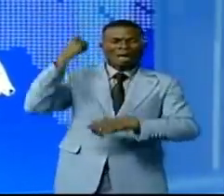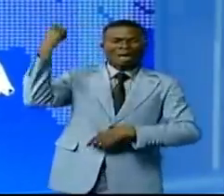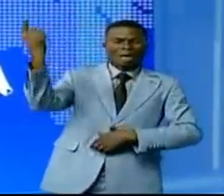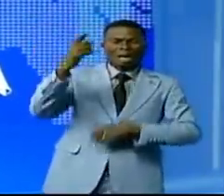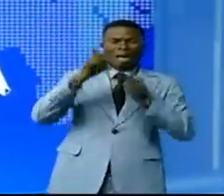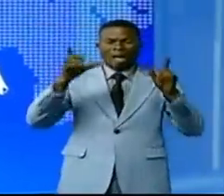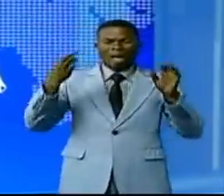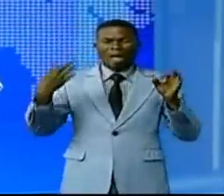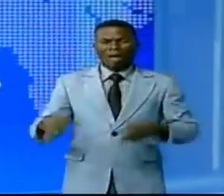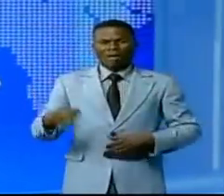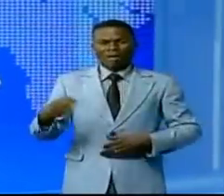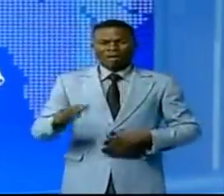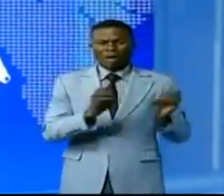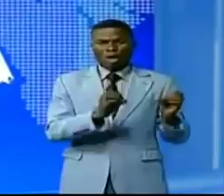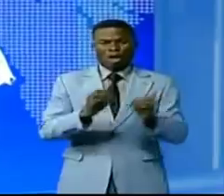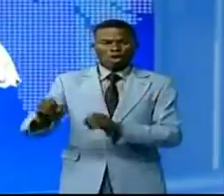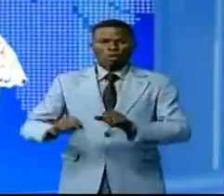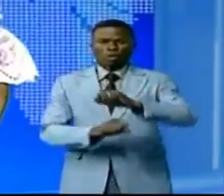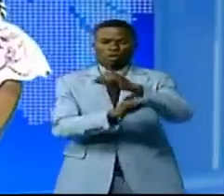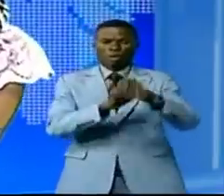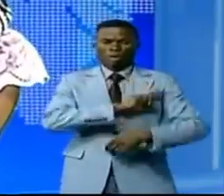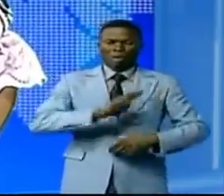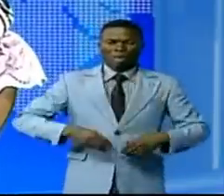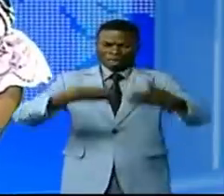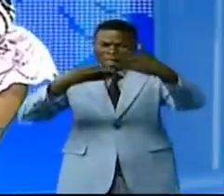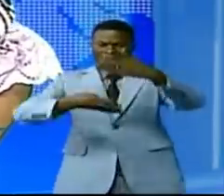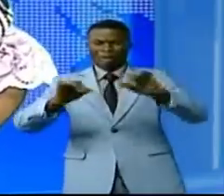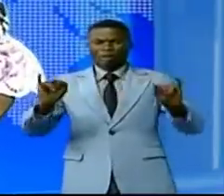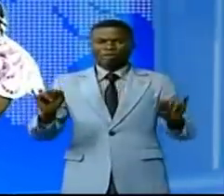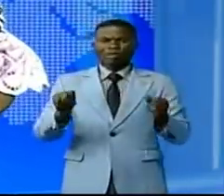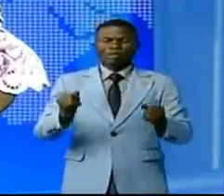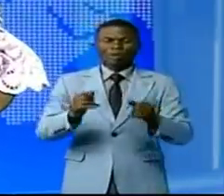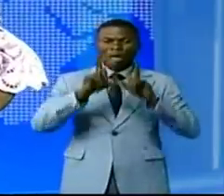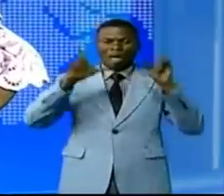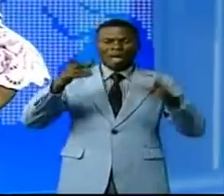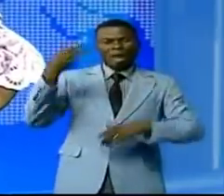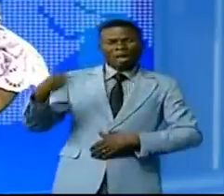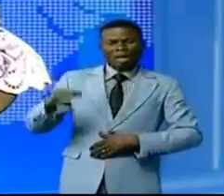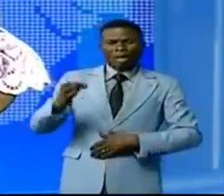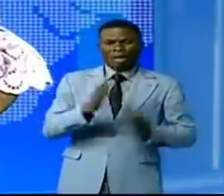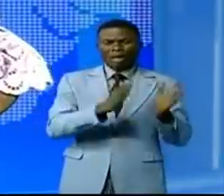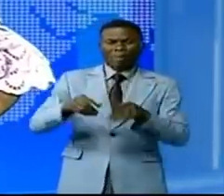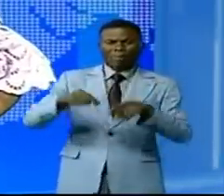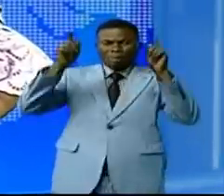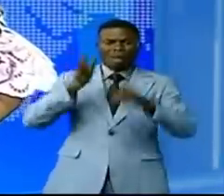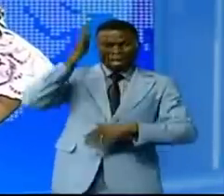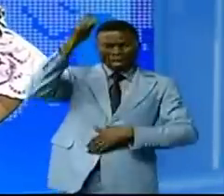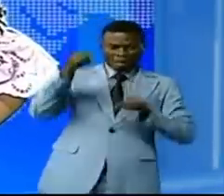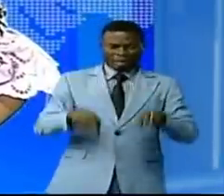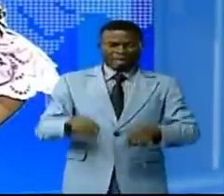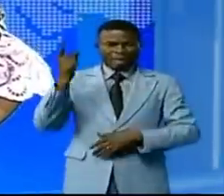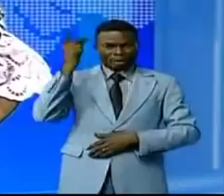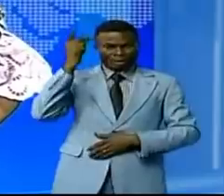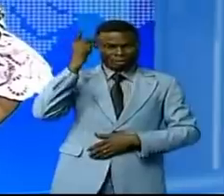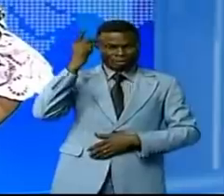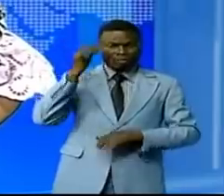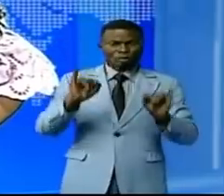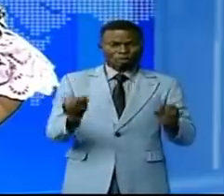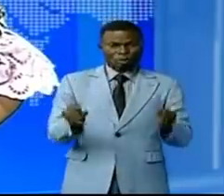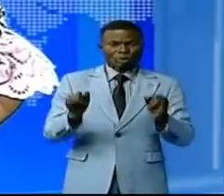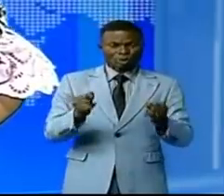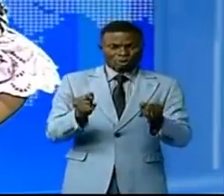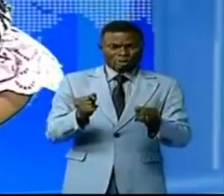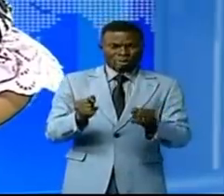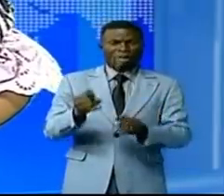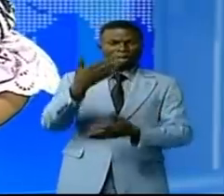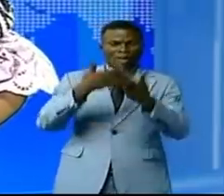la RDC dans l'organisation des 9e Jeux de la francophonie prévus l'année prochaine à Kinshasa? Sujet au cœur des échanges